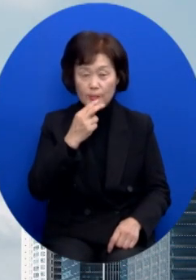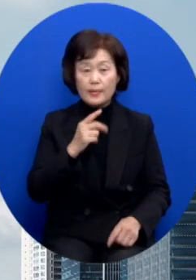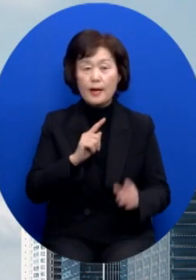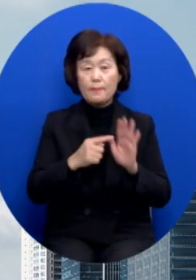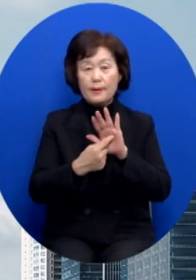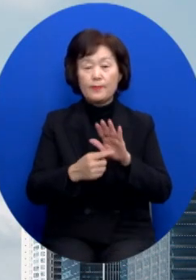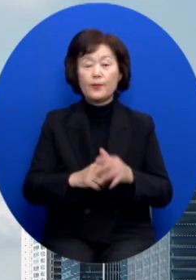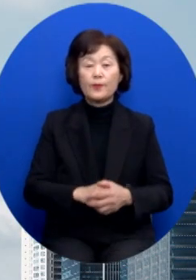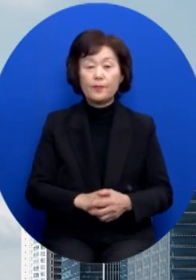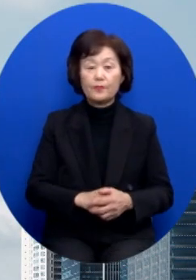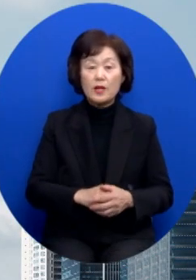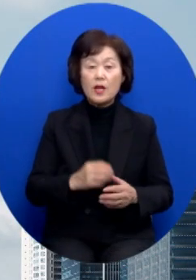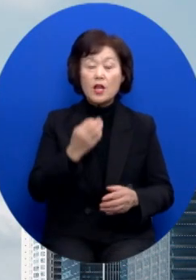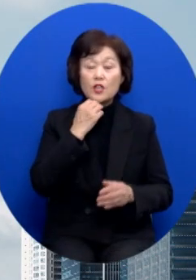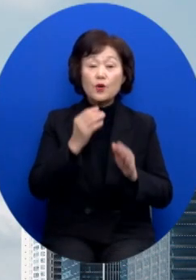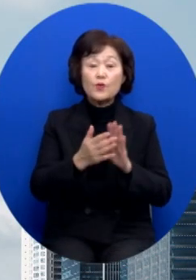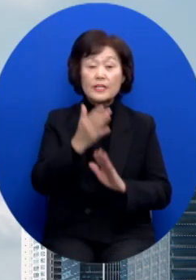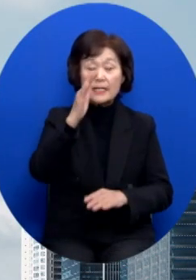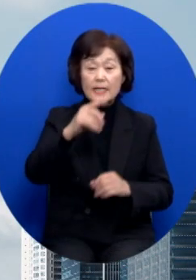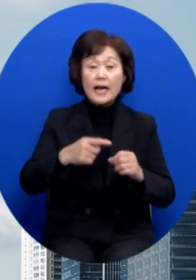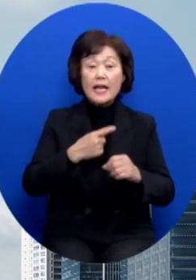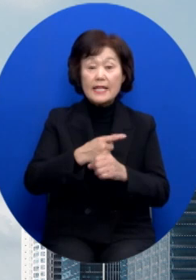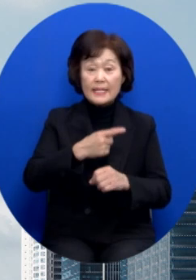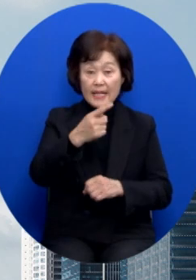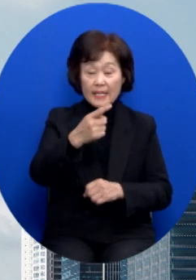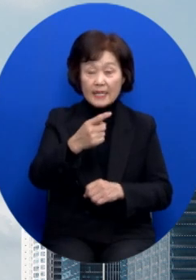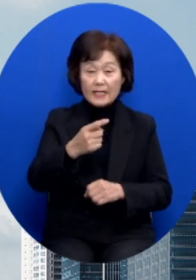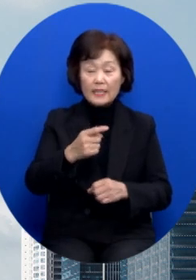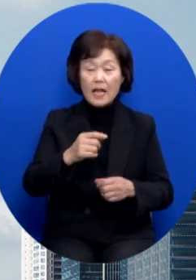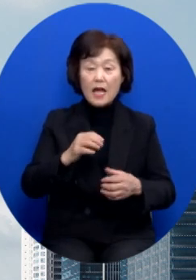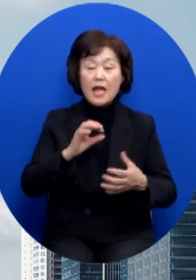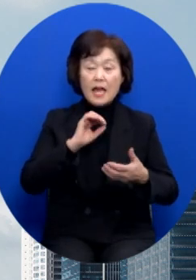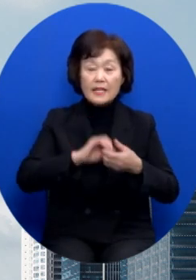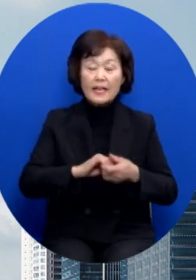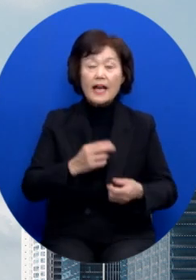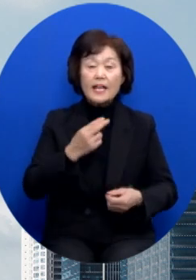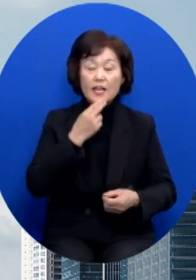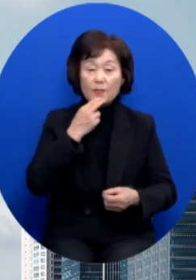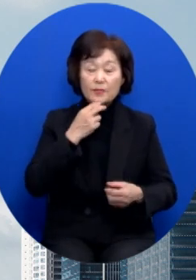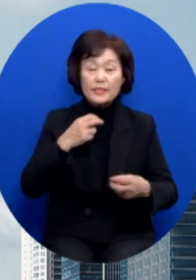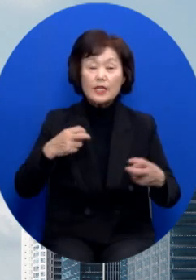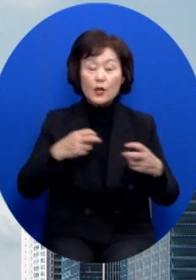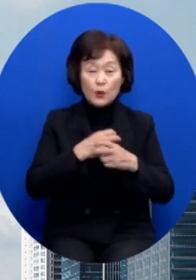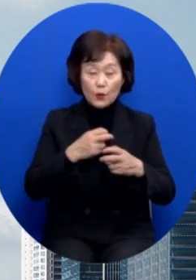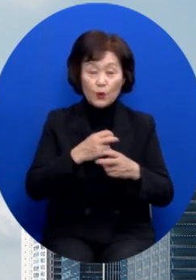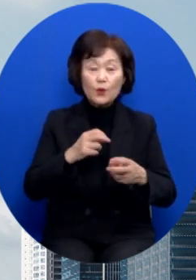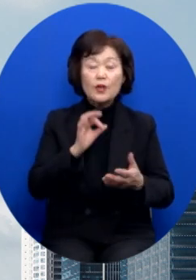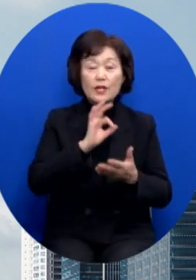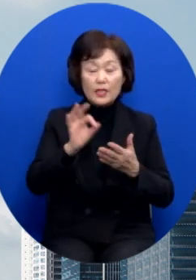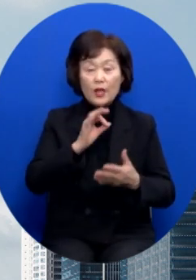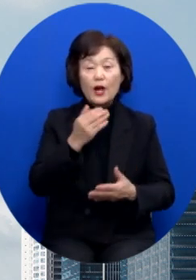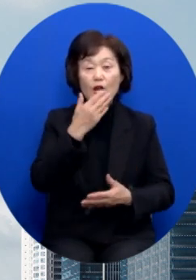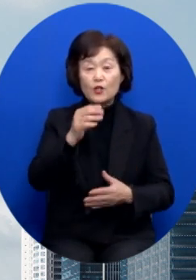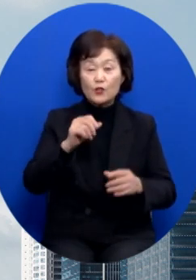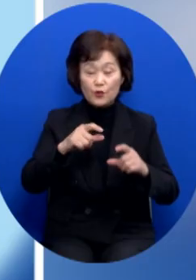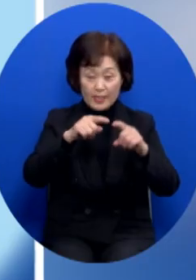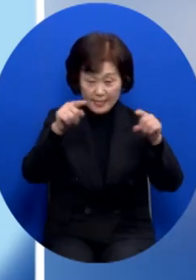서울시가 내년 1월 27일에 서울시 무제한 대중교통 이용권 기후 동행카드를 선보입니다.